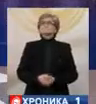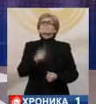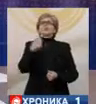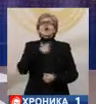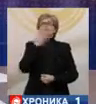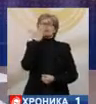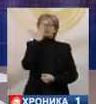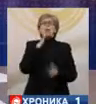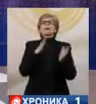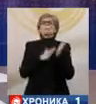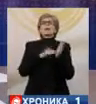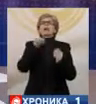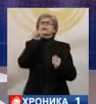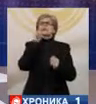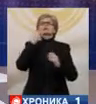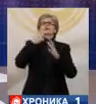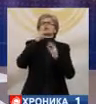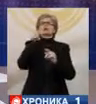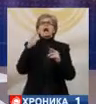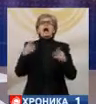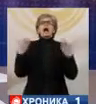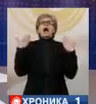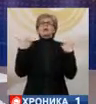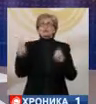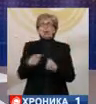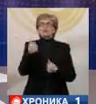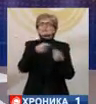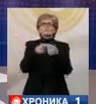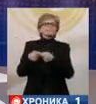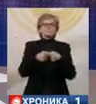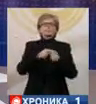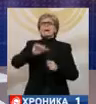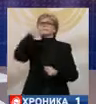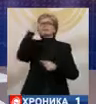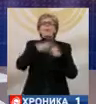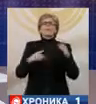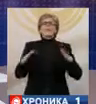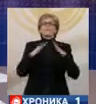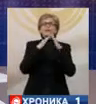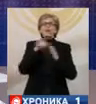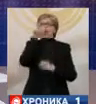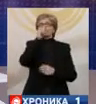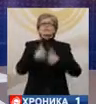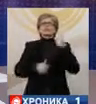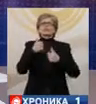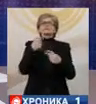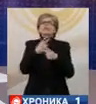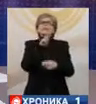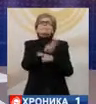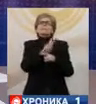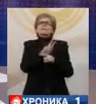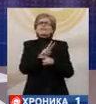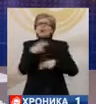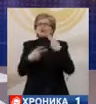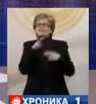U osnovnoj školi Milan Ilić Čiča iz Aranđelovca danas je organizovano prvo polufinale opštinskog takmičenja Pažljivkova